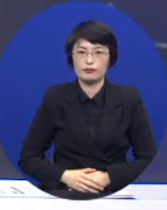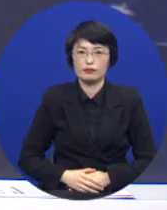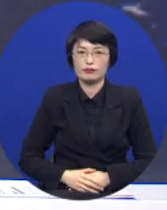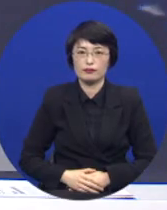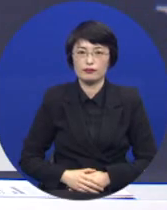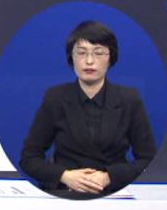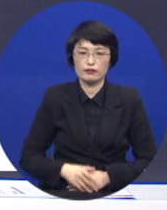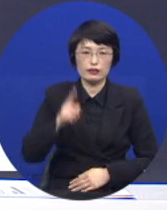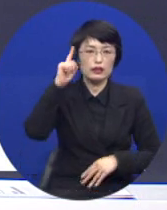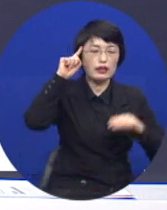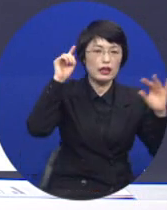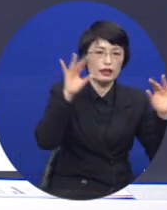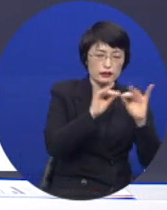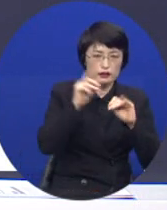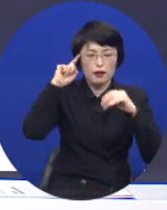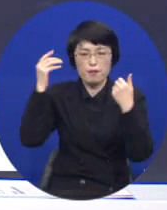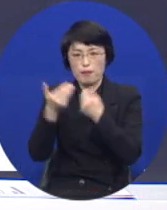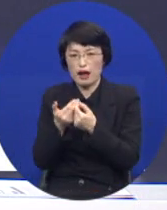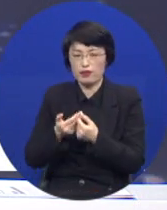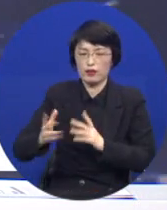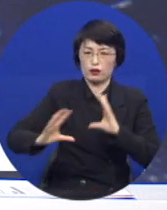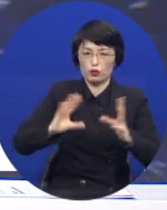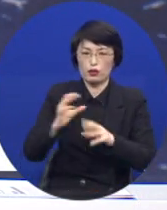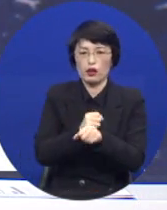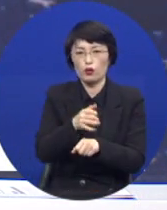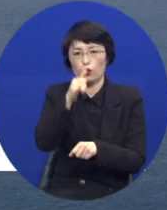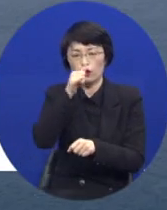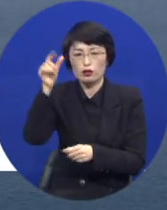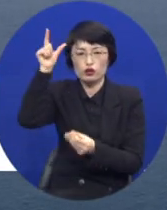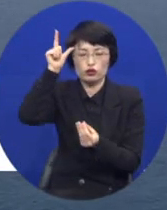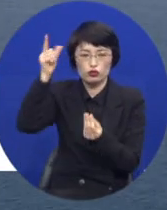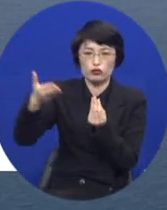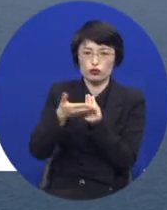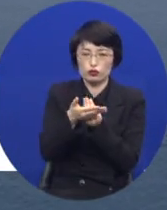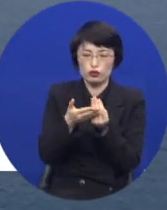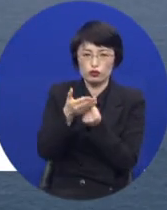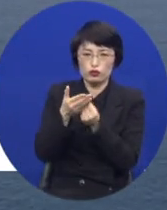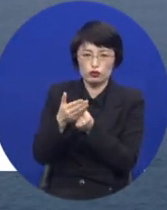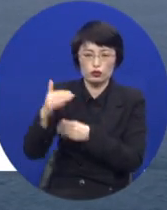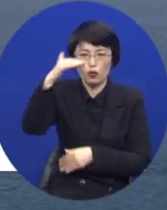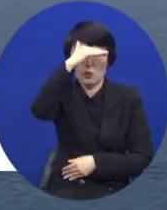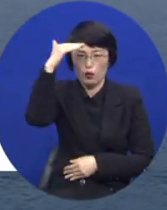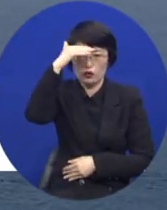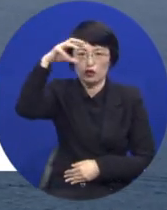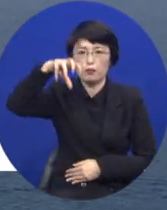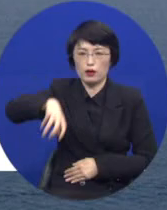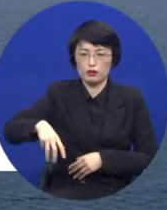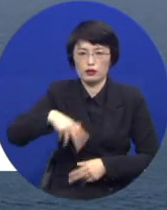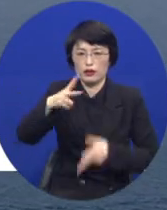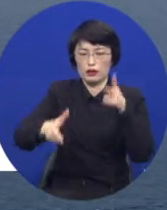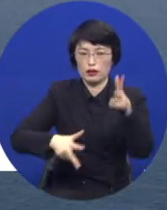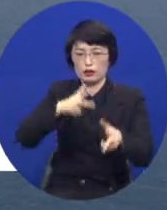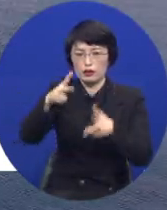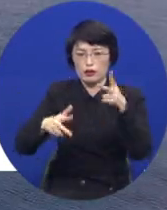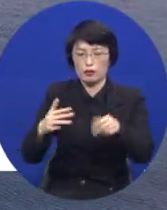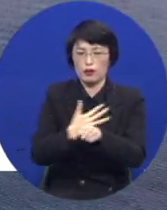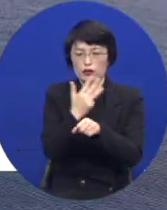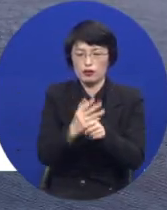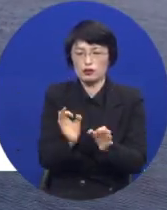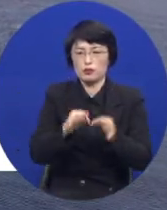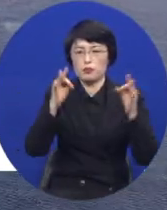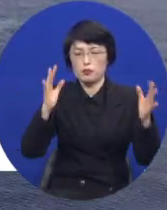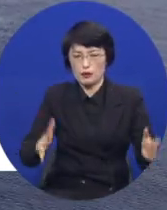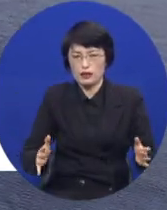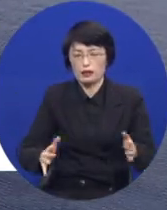찬반 논란이 일고 있는 우도 회중 전망대에 건설사업이 8차례 만에 경관 건축심의를 통과했습니다